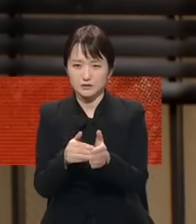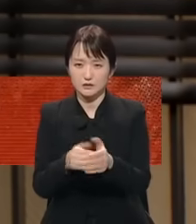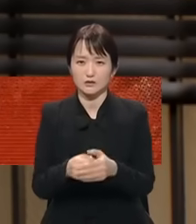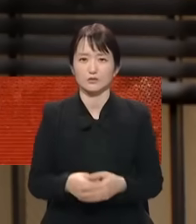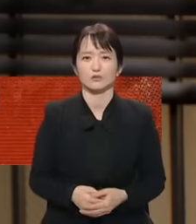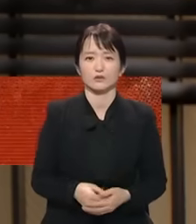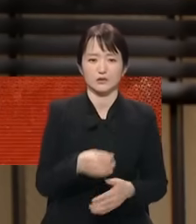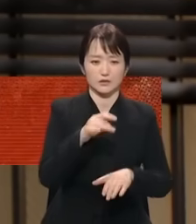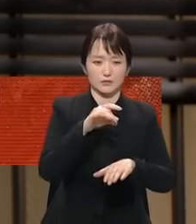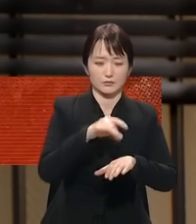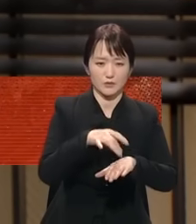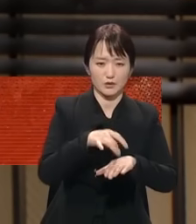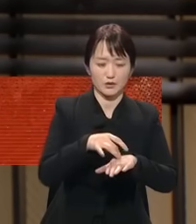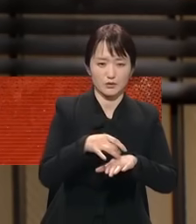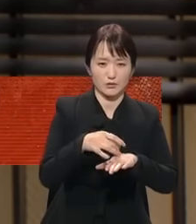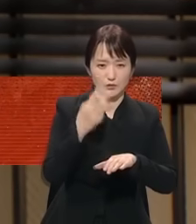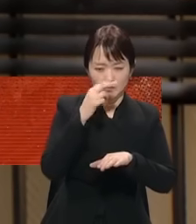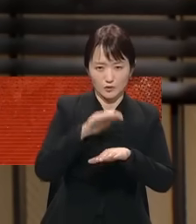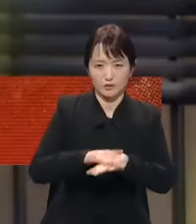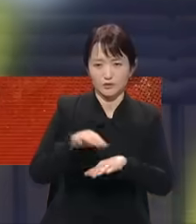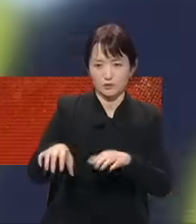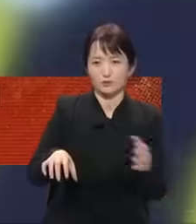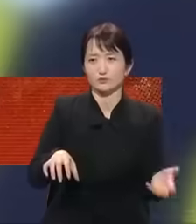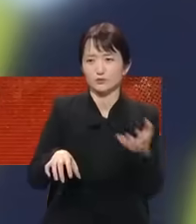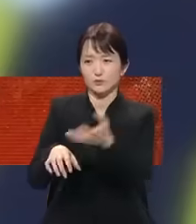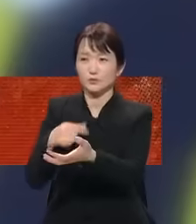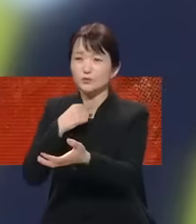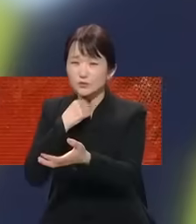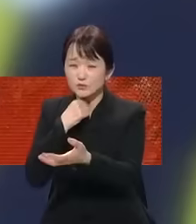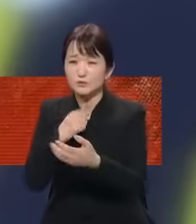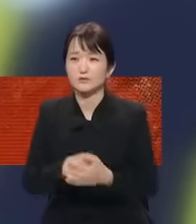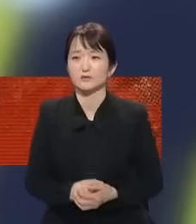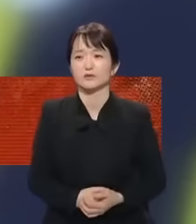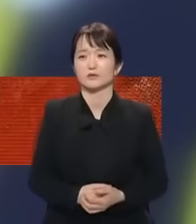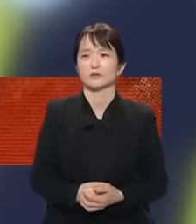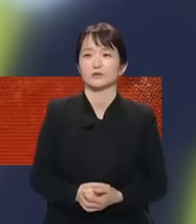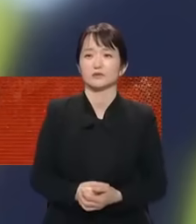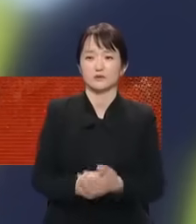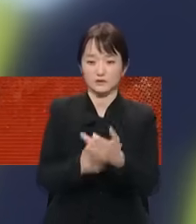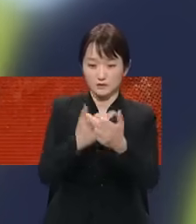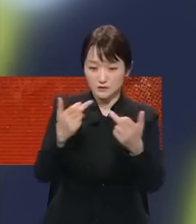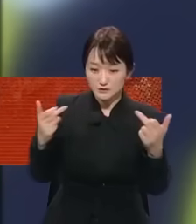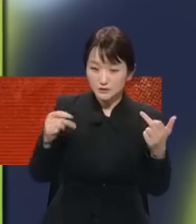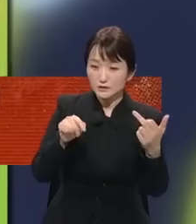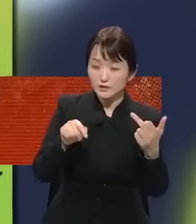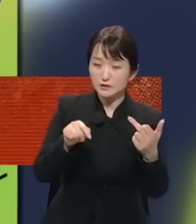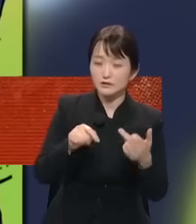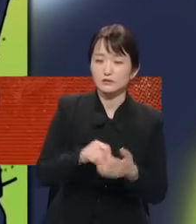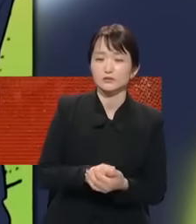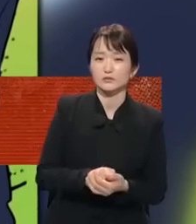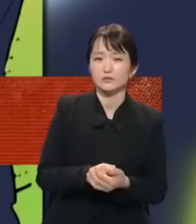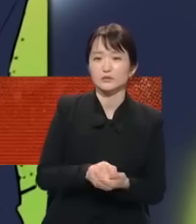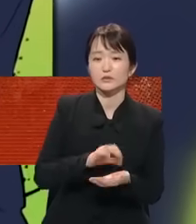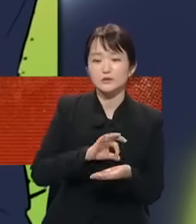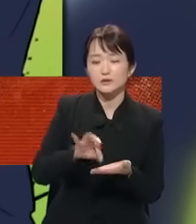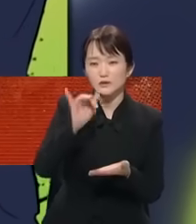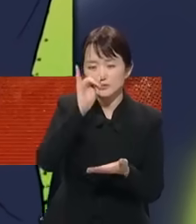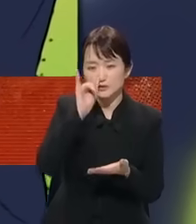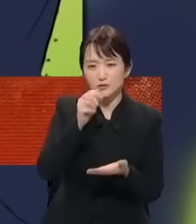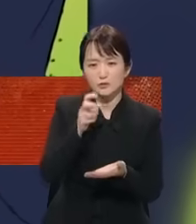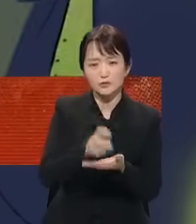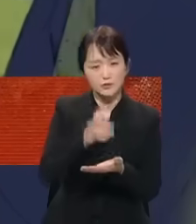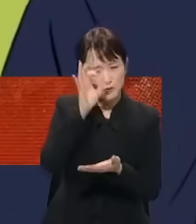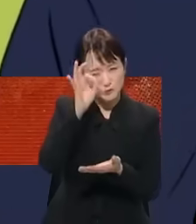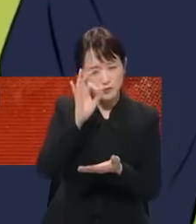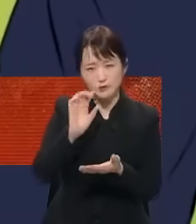겁니다. 근데 아까 선산을 물려받았다고 했잖아요. 예. 이게 이제 표현상 선산이지만 선산으로 쓰고 있지만 우리가 법적인 의미의 선산은 아니기